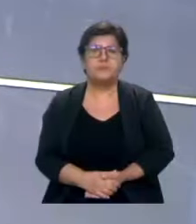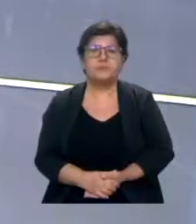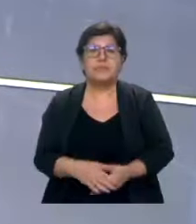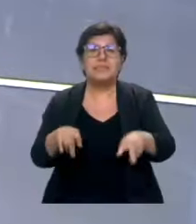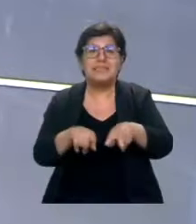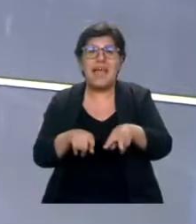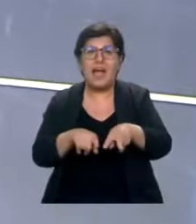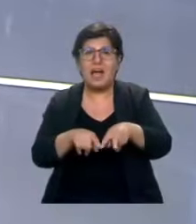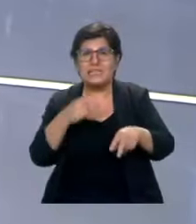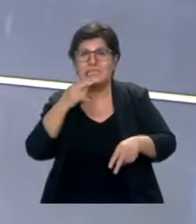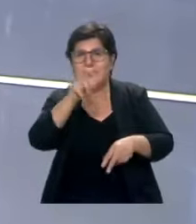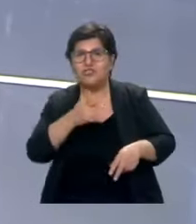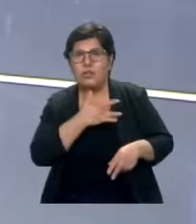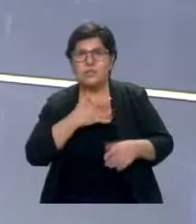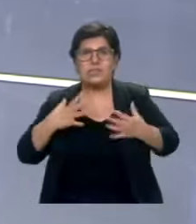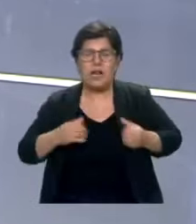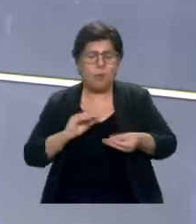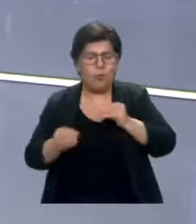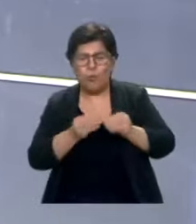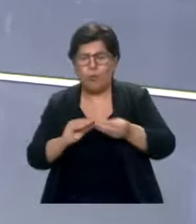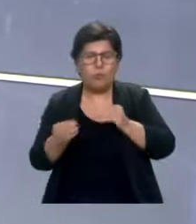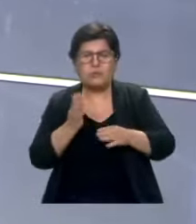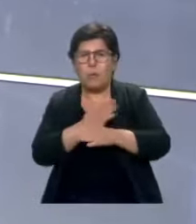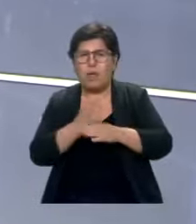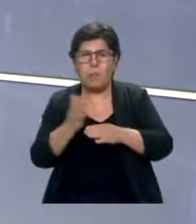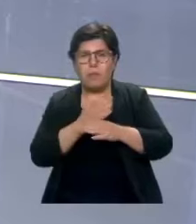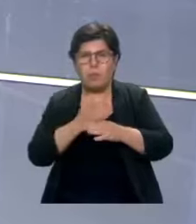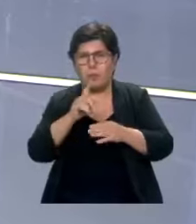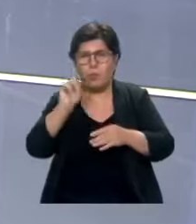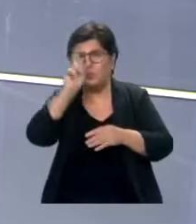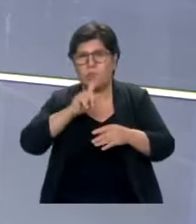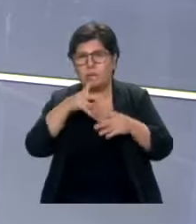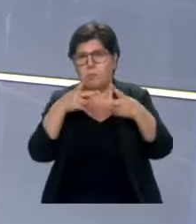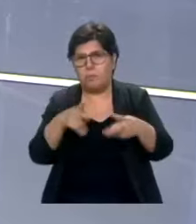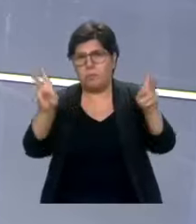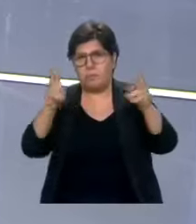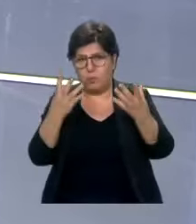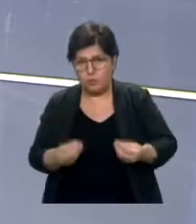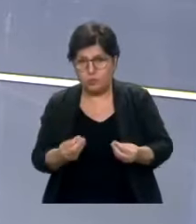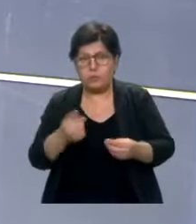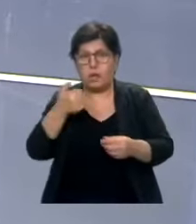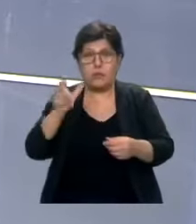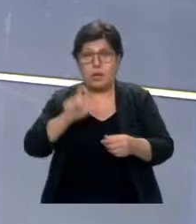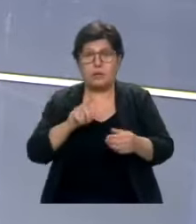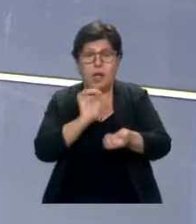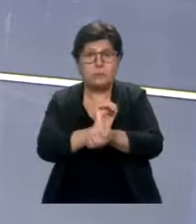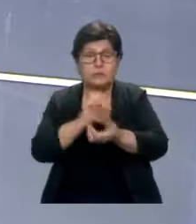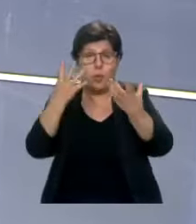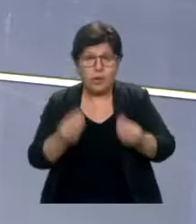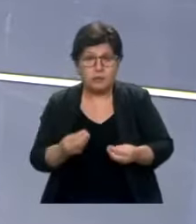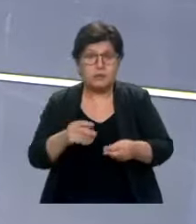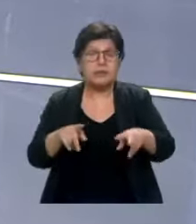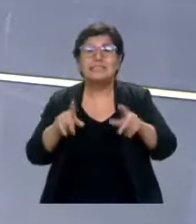Efendim Nihal Can'dan sağlık sorunları gerekçe gösterilerek tahliye edilmişti. Tahliye kararının ardından 6 aydır cezaevinde olan